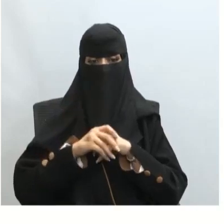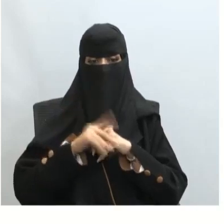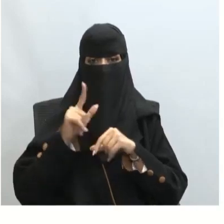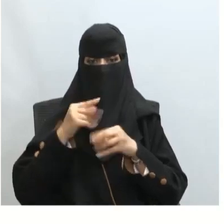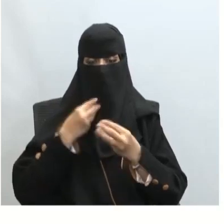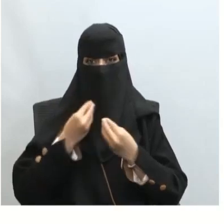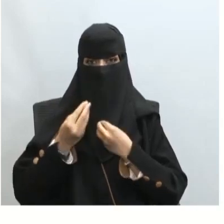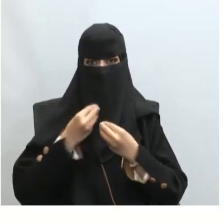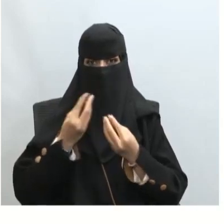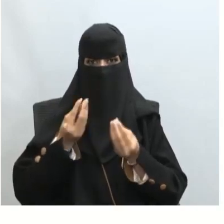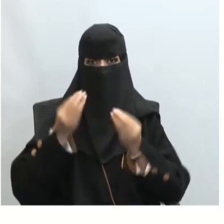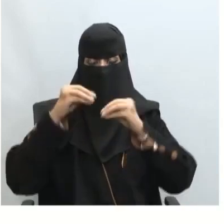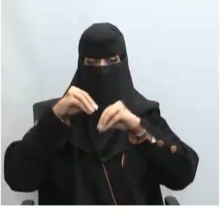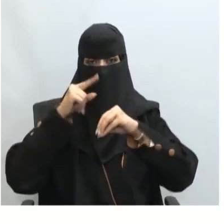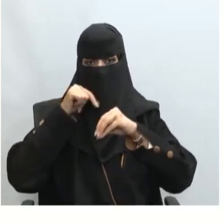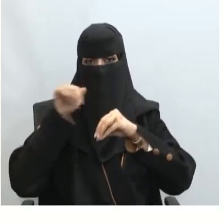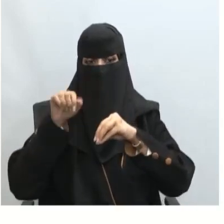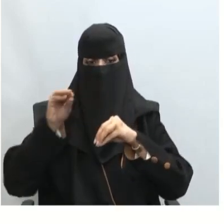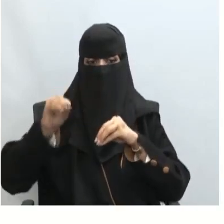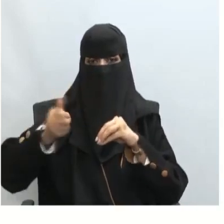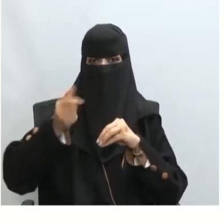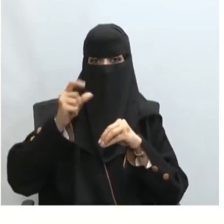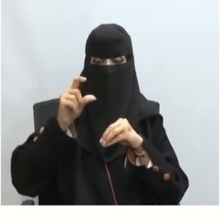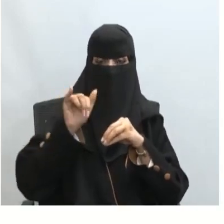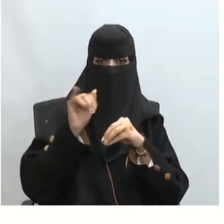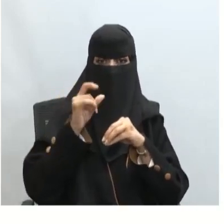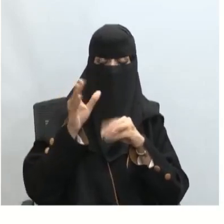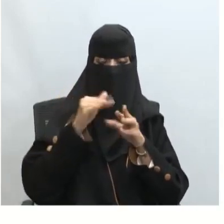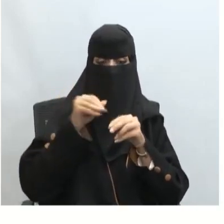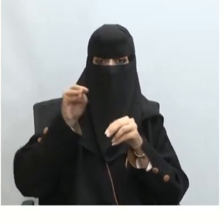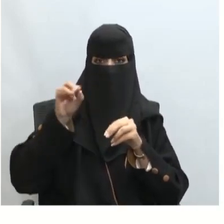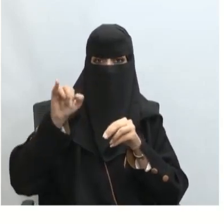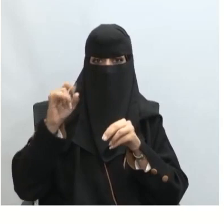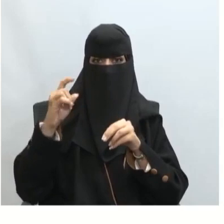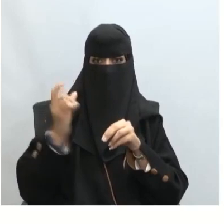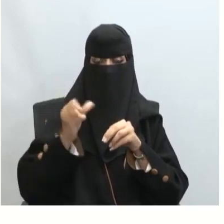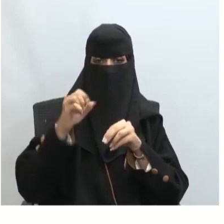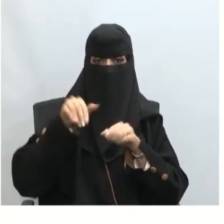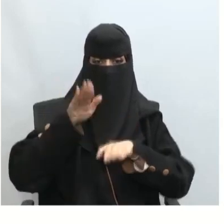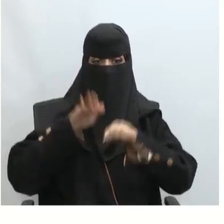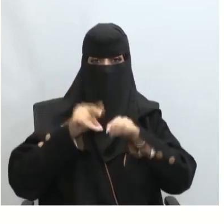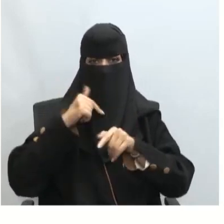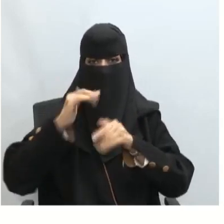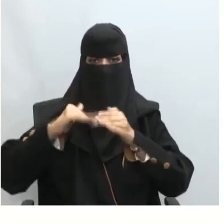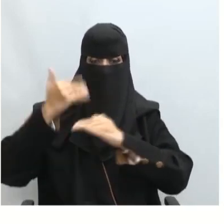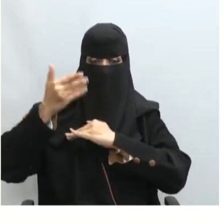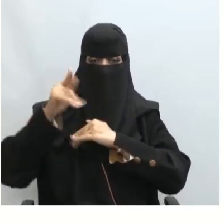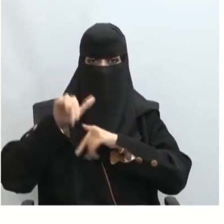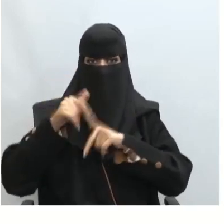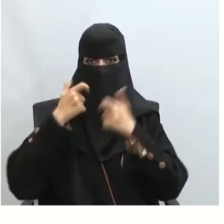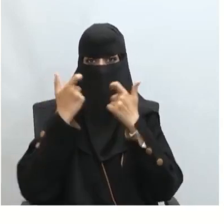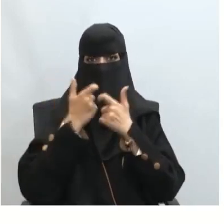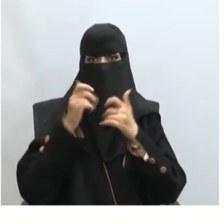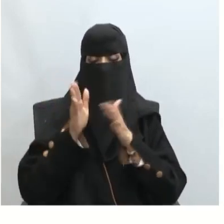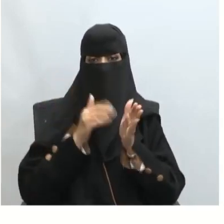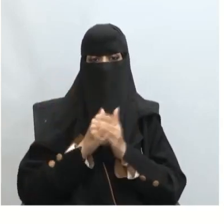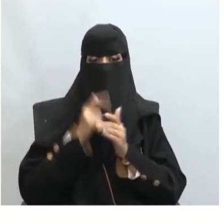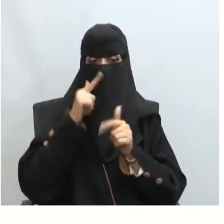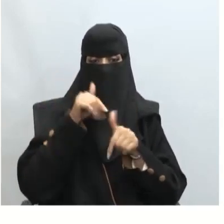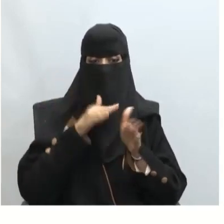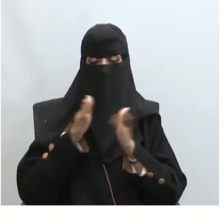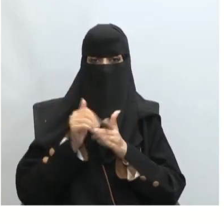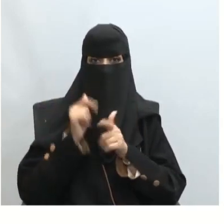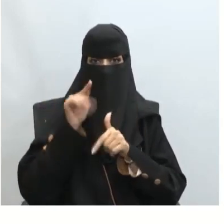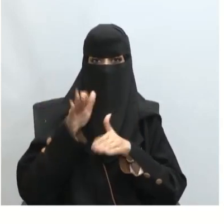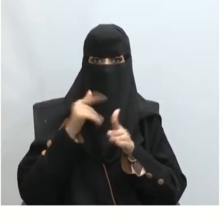تفاعل اضافه هاليد هيدروجين المعادله التي تليها لاحظ لاحظ